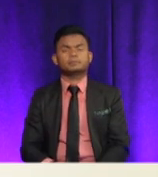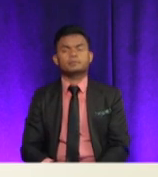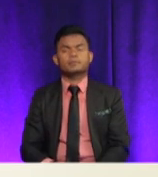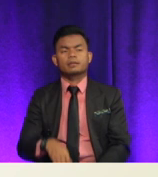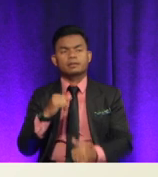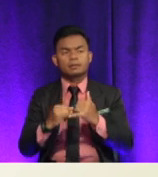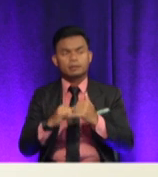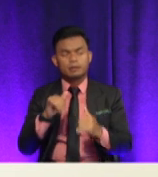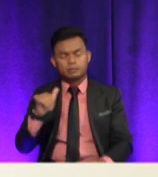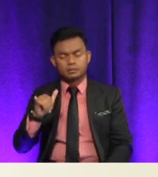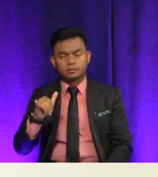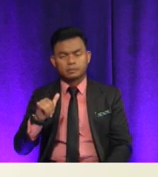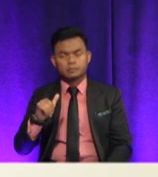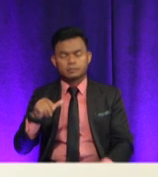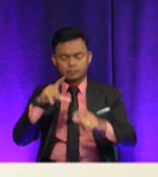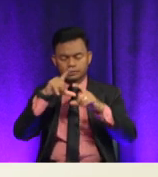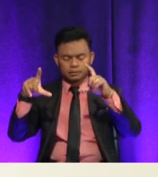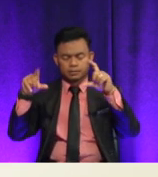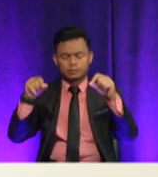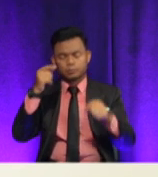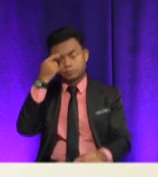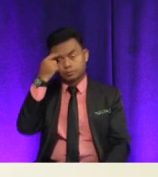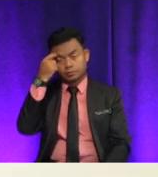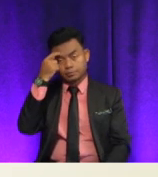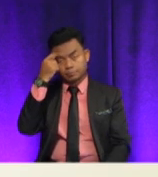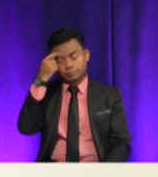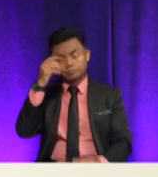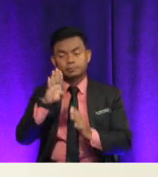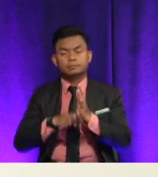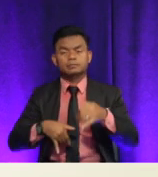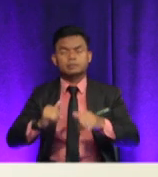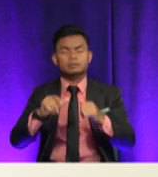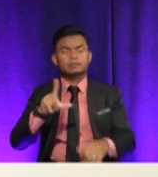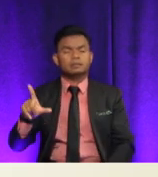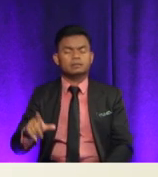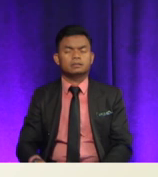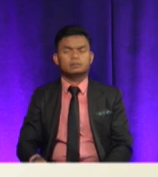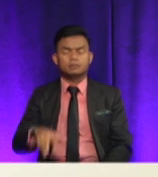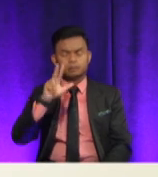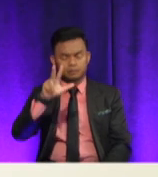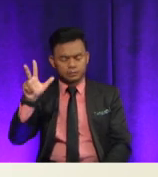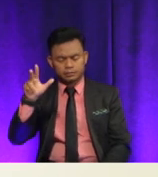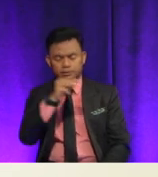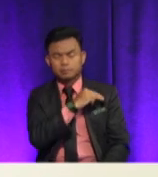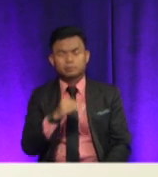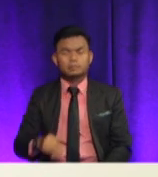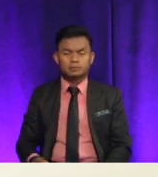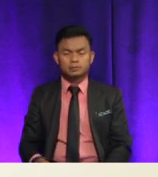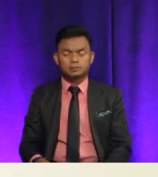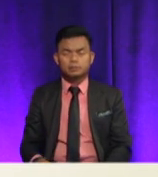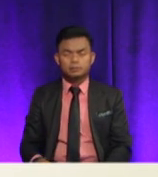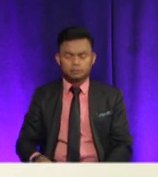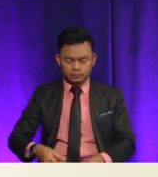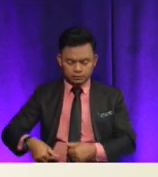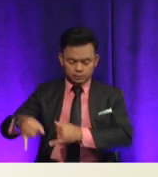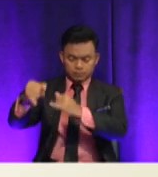rangkap yang ke-7 Berjalanlah ketiga-tiga orang menteri mengelilingi sekeliling taman lalu mereka telah menemui satu